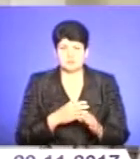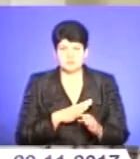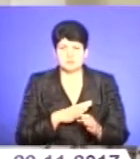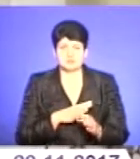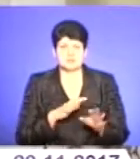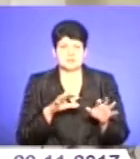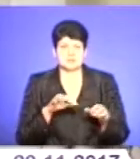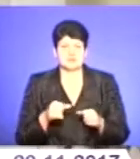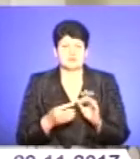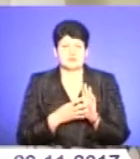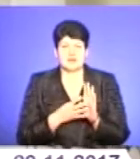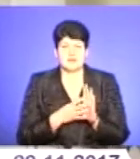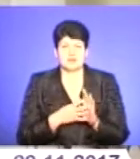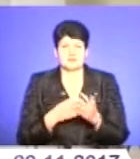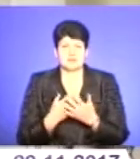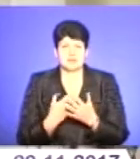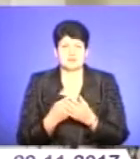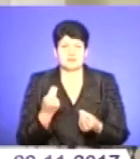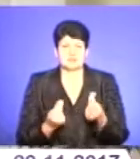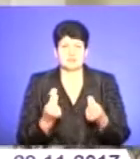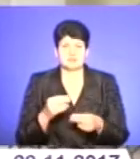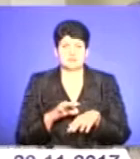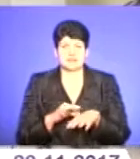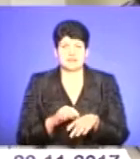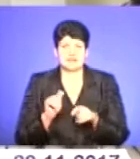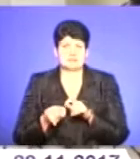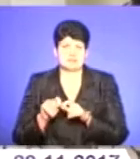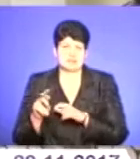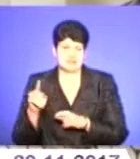відібрано 9 зірців іграшок на проведення експертизи.